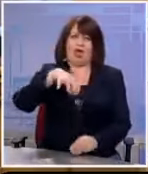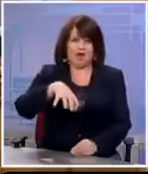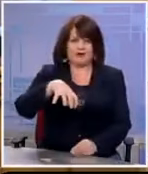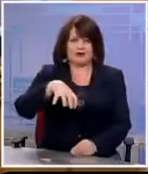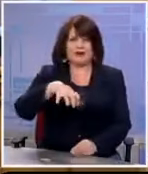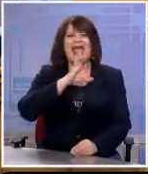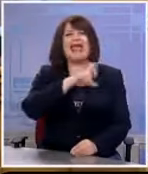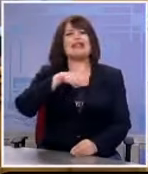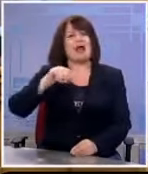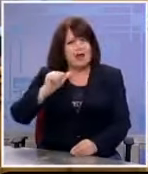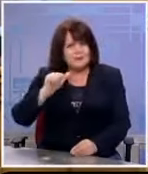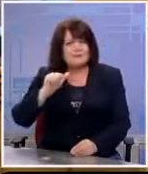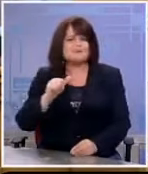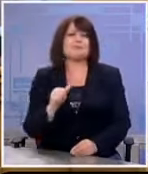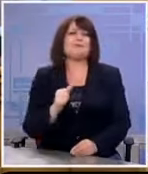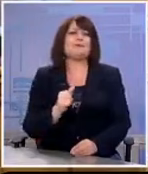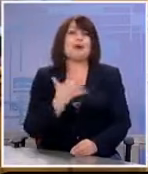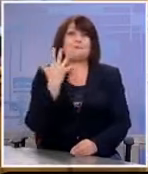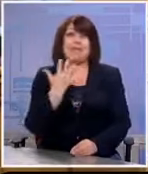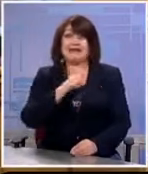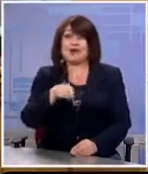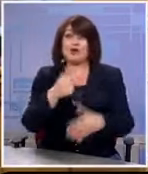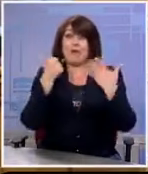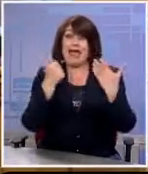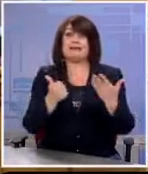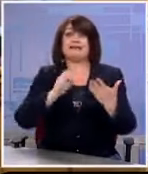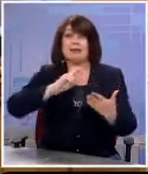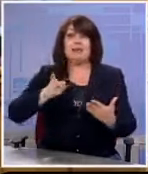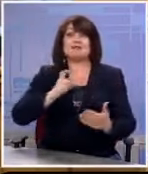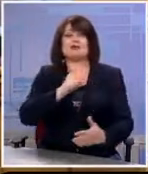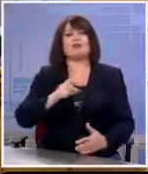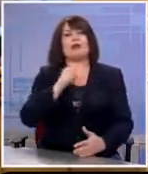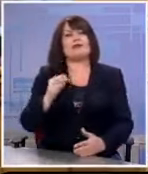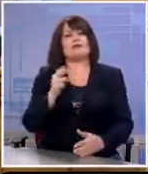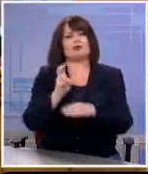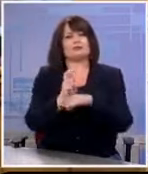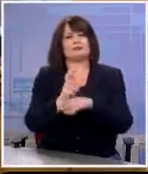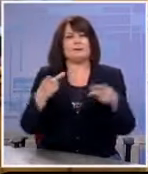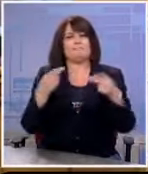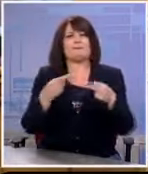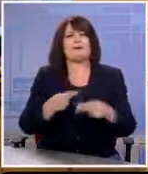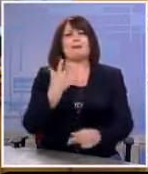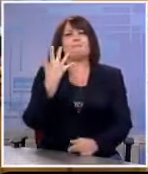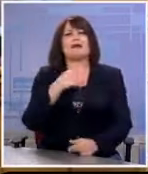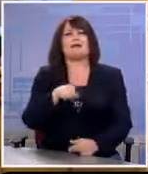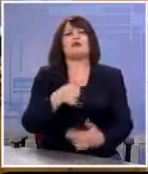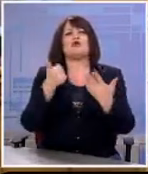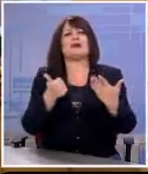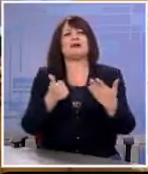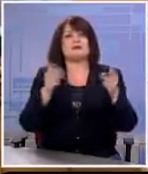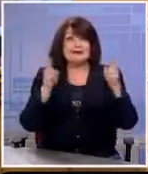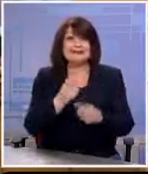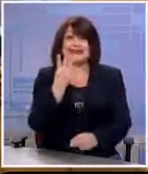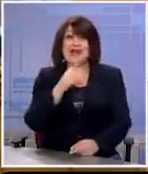του ΕΤΑ, το οποίο είχε 5,6 δισεκατομμύρια ευρώ. Με το κούρεμα τα 5,6 έγιναν